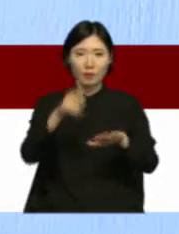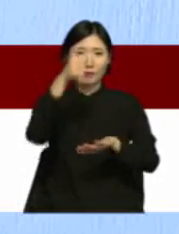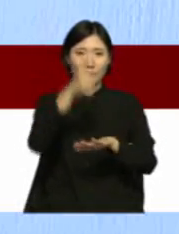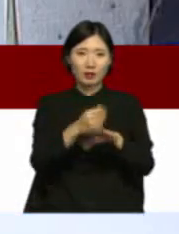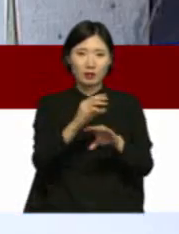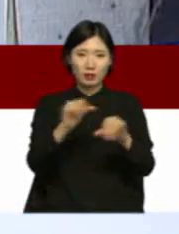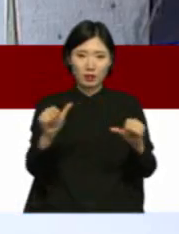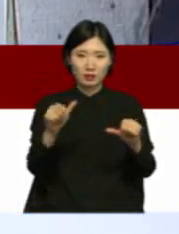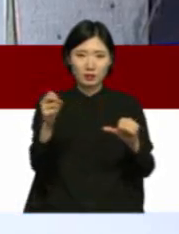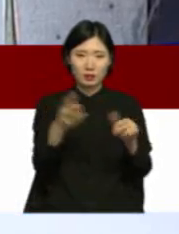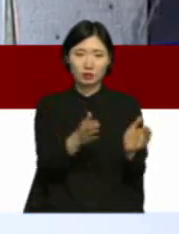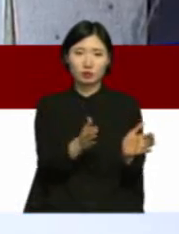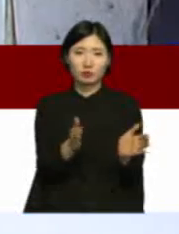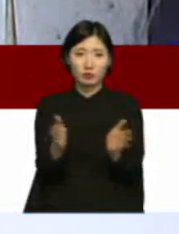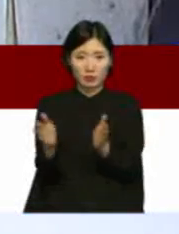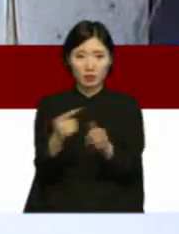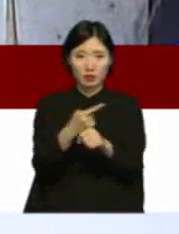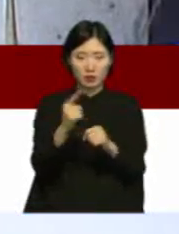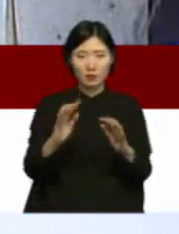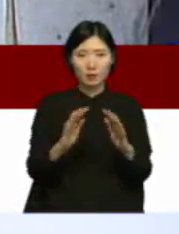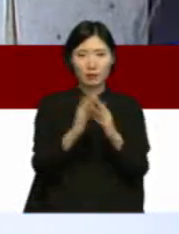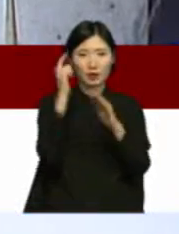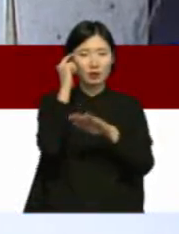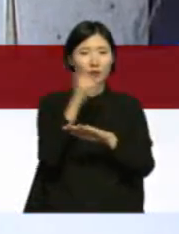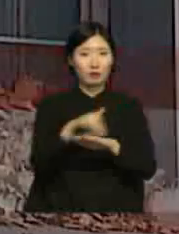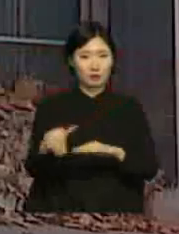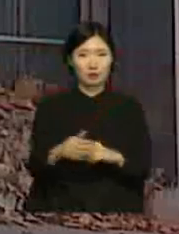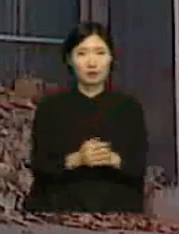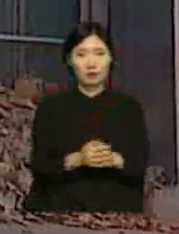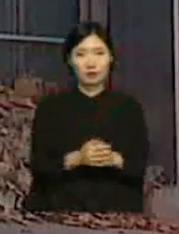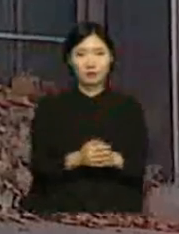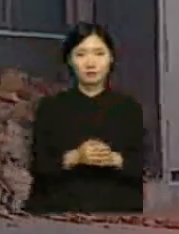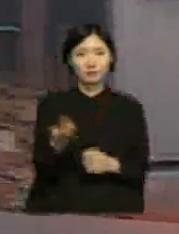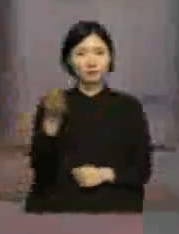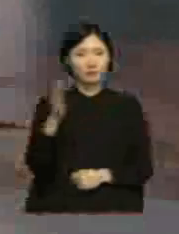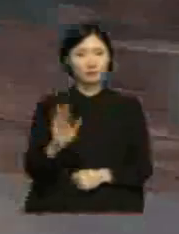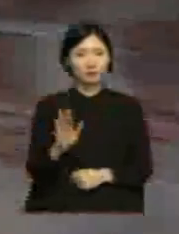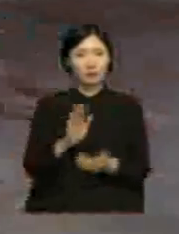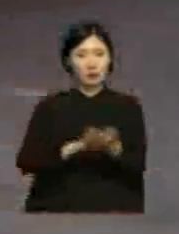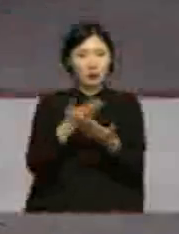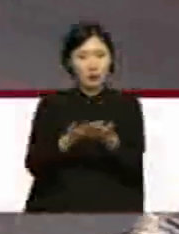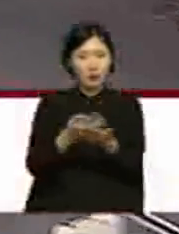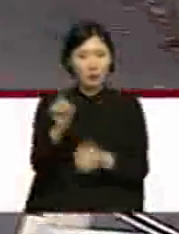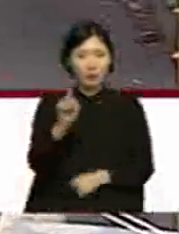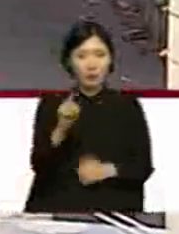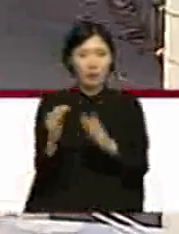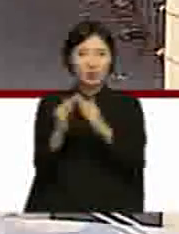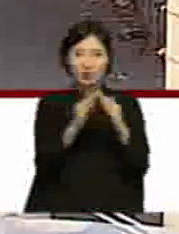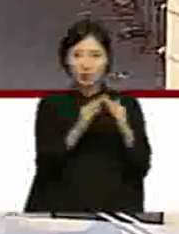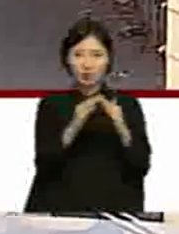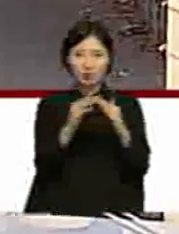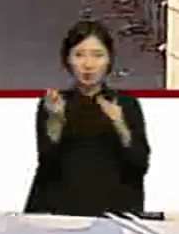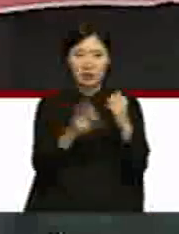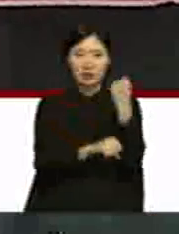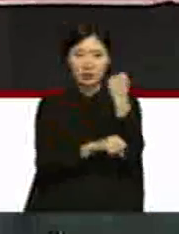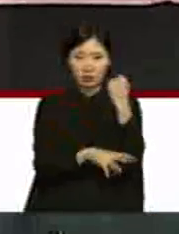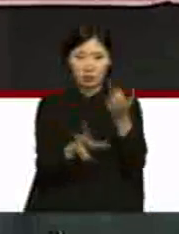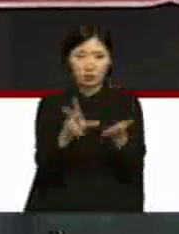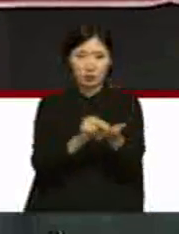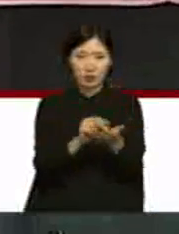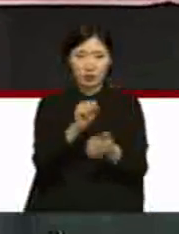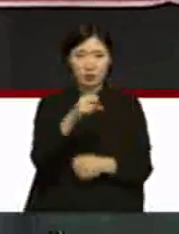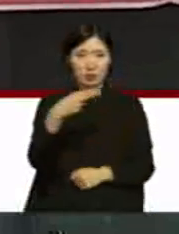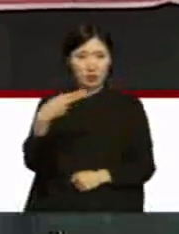택지 조성에 들어가 내년에 착공한다는 계획입니다 하지만 변수는 이주와 재정착 문제